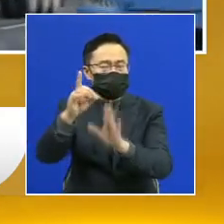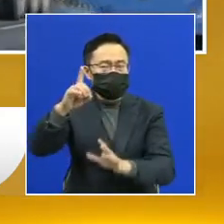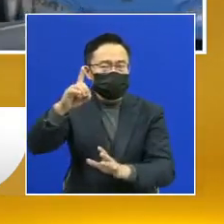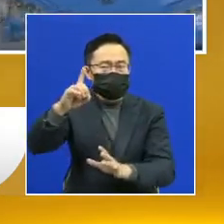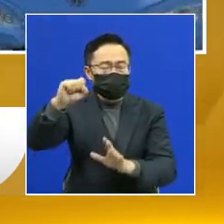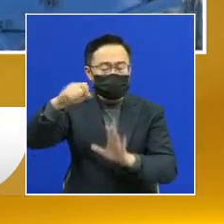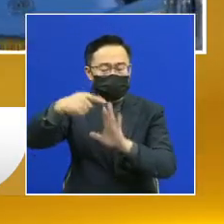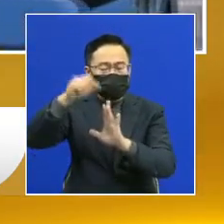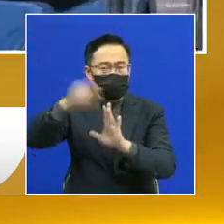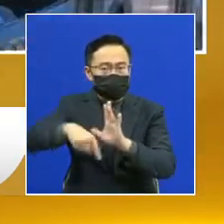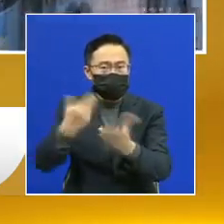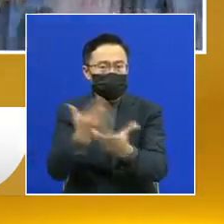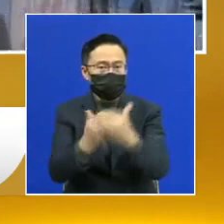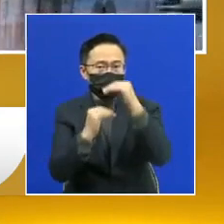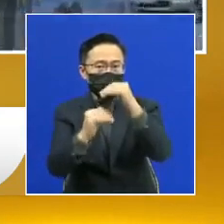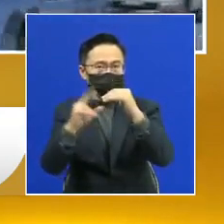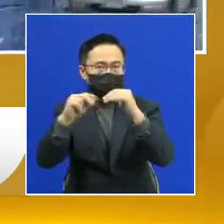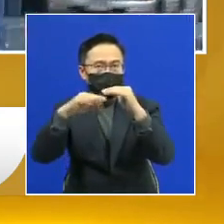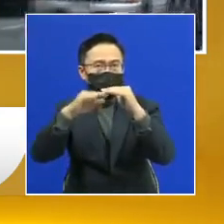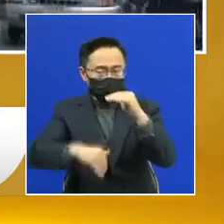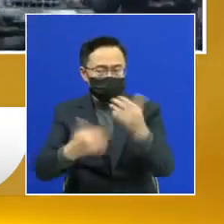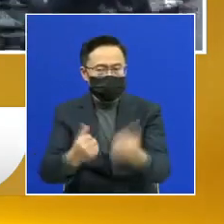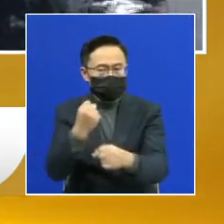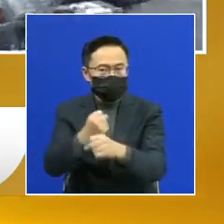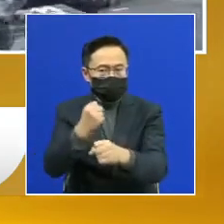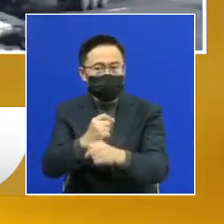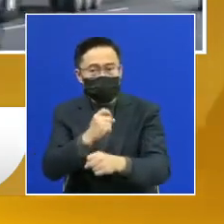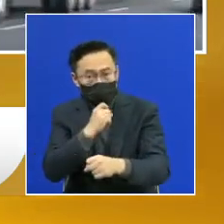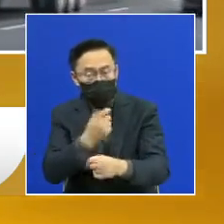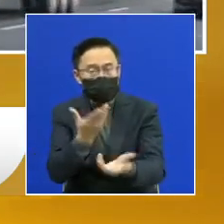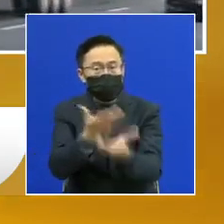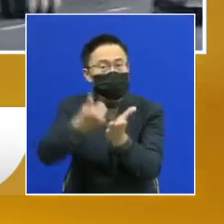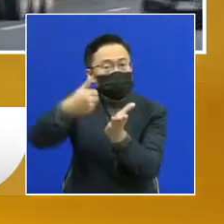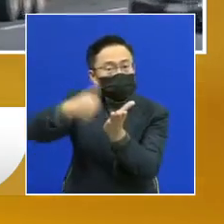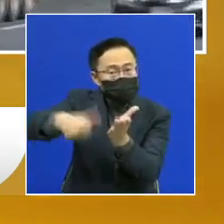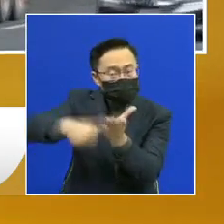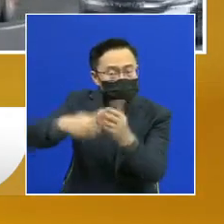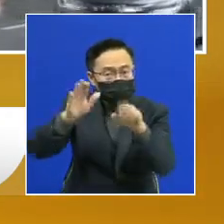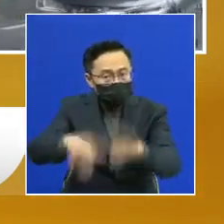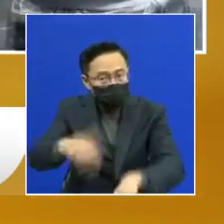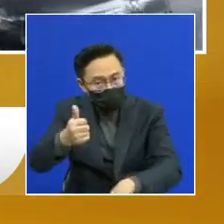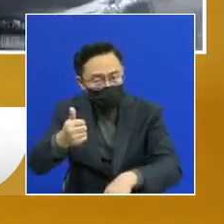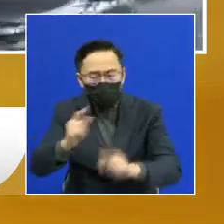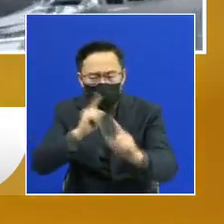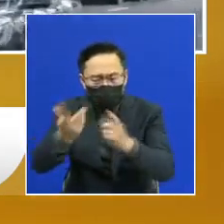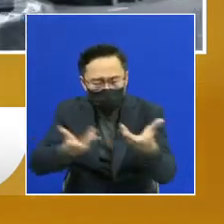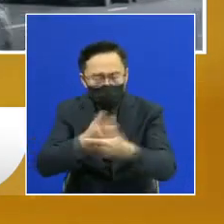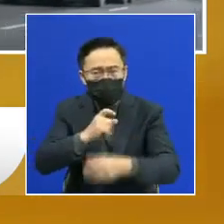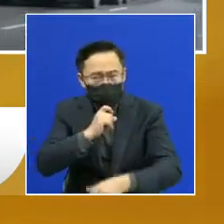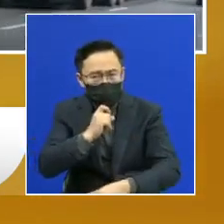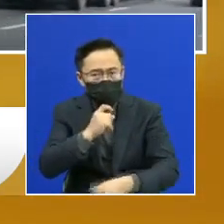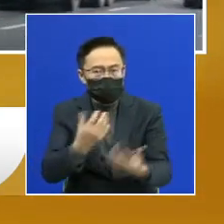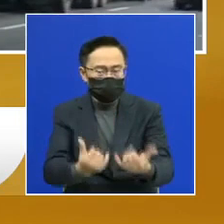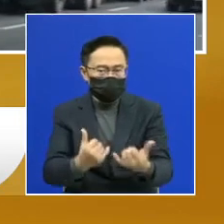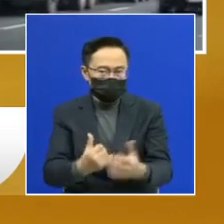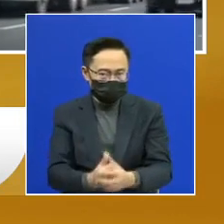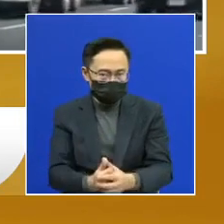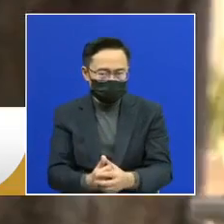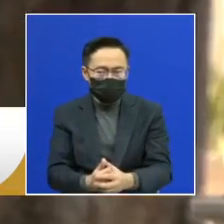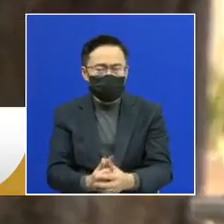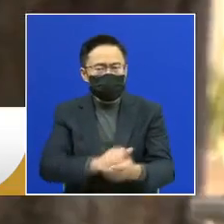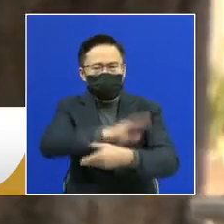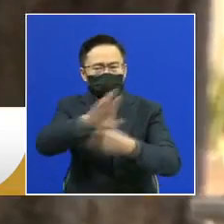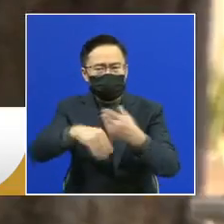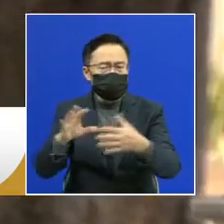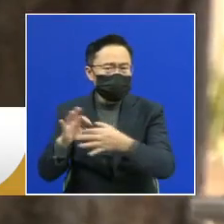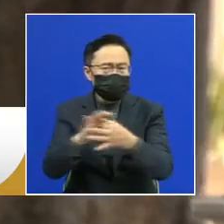น้ำมันฮะอันนี้ก็ไปกันพี่นาก็อยู่ในเรื่องของภาษีเรื่องต่างกับประชามิตรบ้างอะไรบ้างแต่หรือว่าถ้าเกี่ยวข้องให้